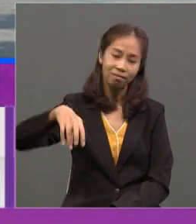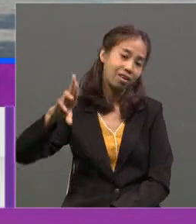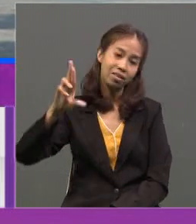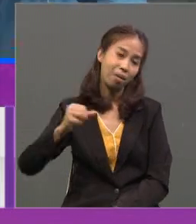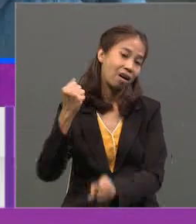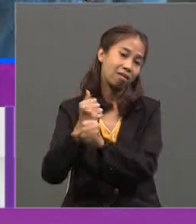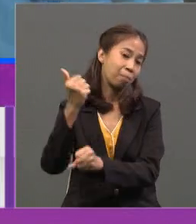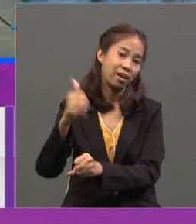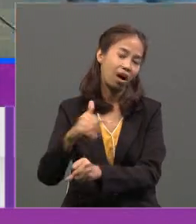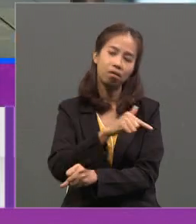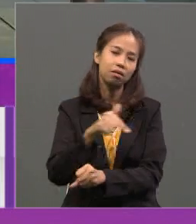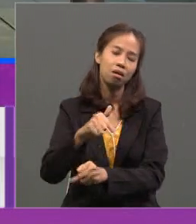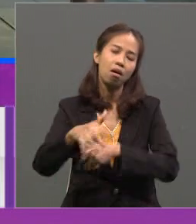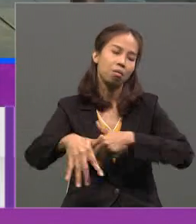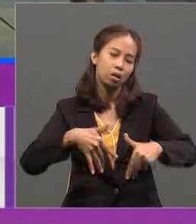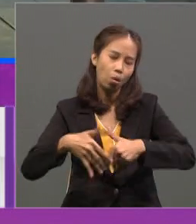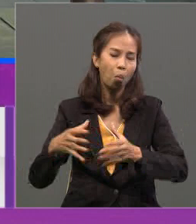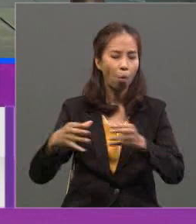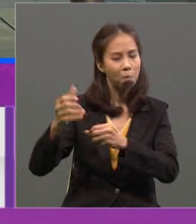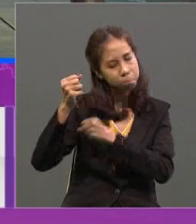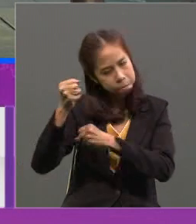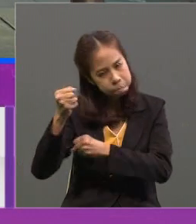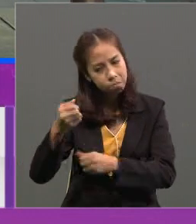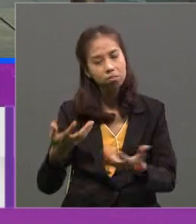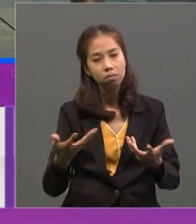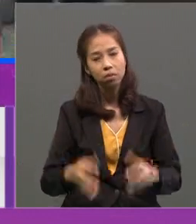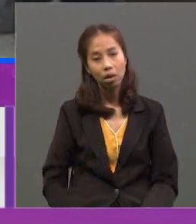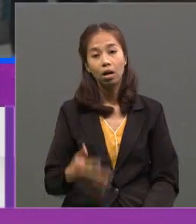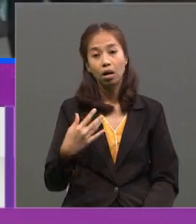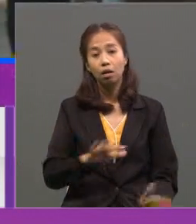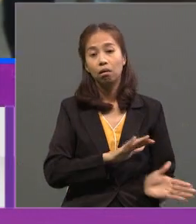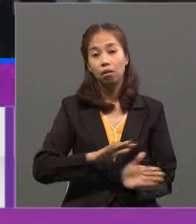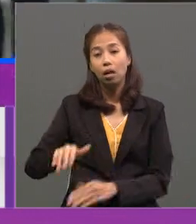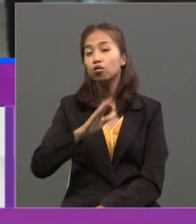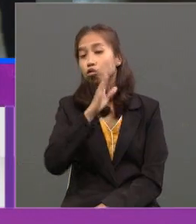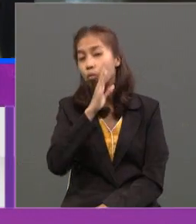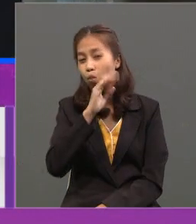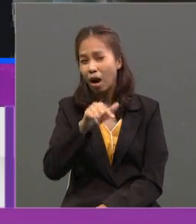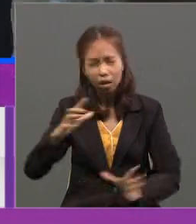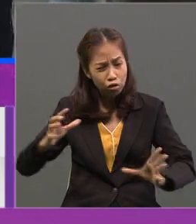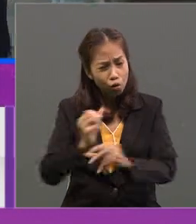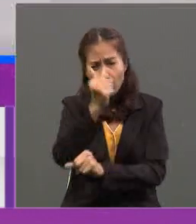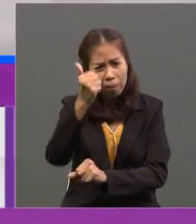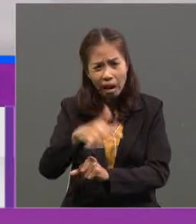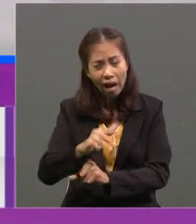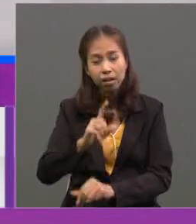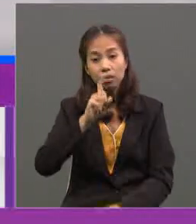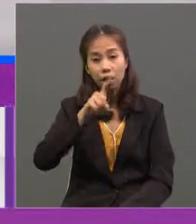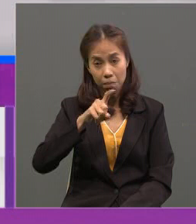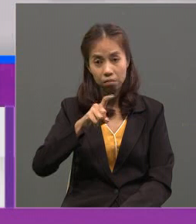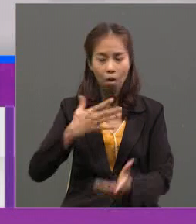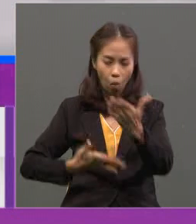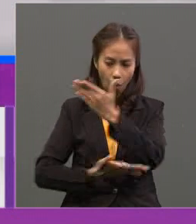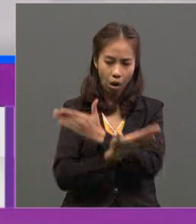หรไม่สะท้อน 1 เป็ทุมของปกาชนมันเองครับแล้วถเกดวายังหาข้อยุติไม่ได้เป็โอกาสมจะมีโอกาสที่เพื่ไทยนี่